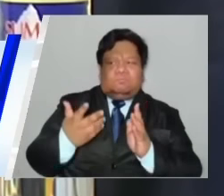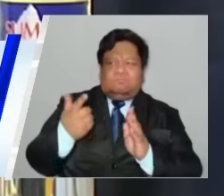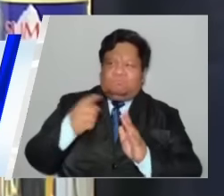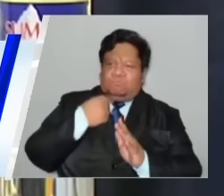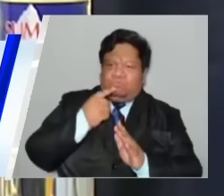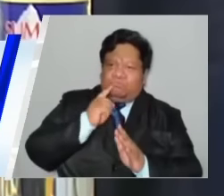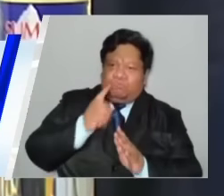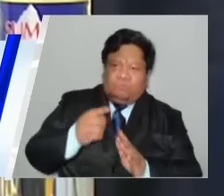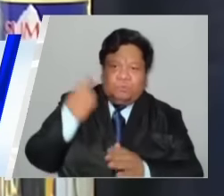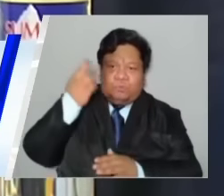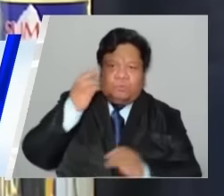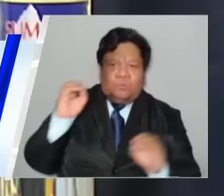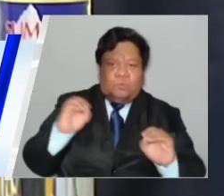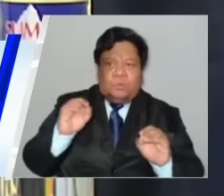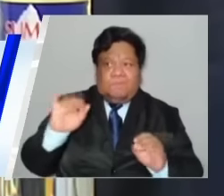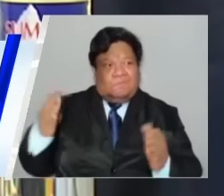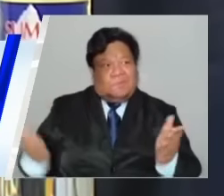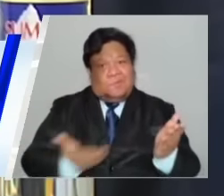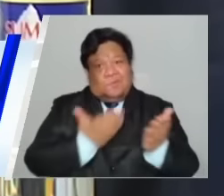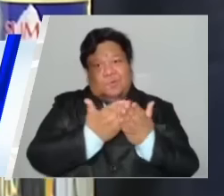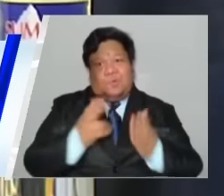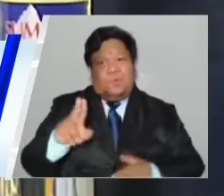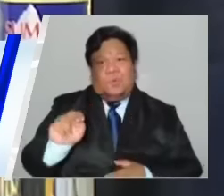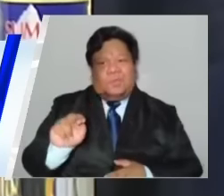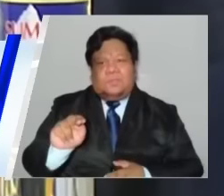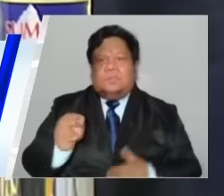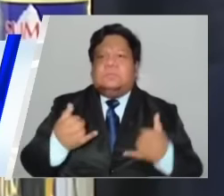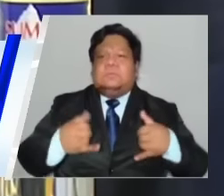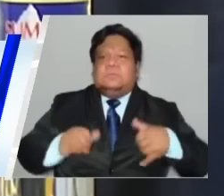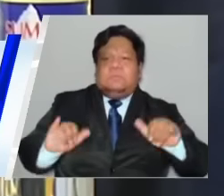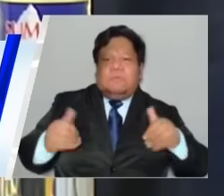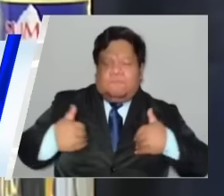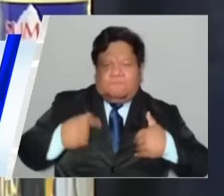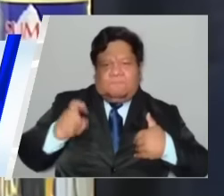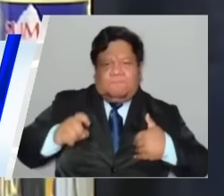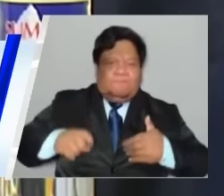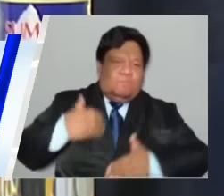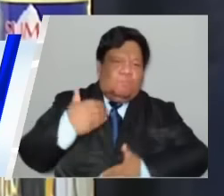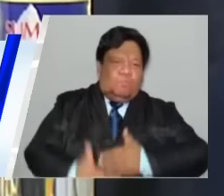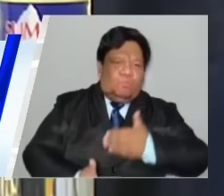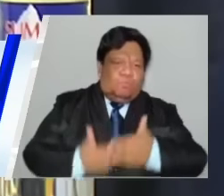will still come up with a, you know, will go through process. And